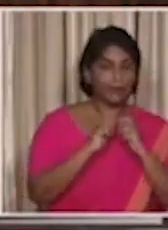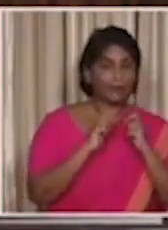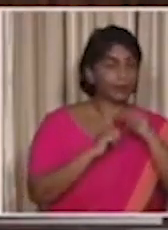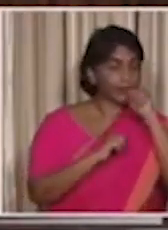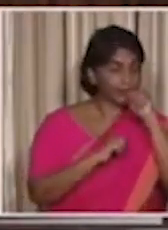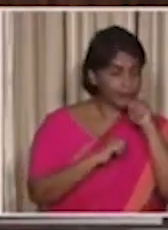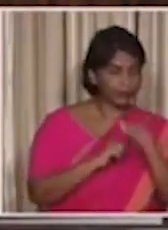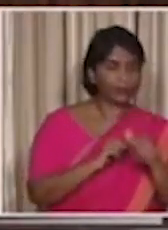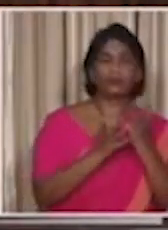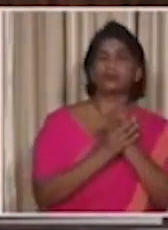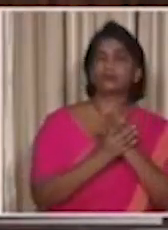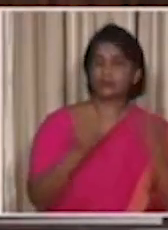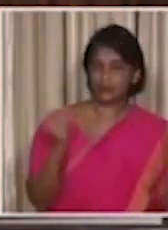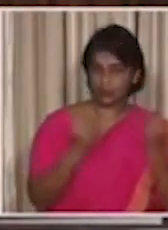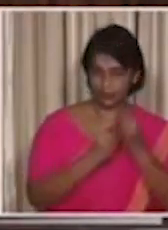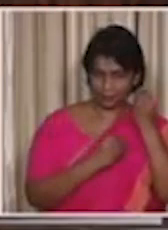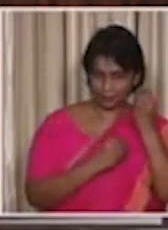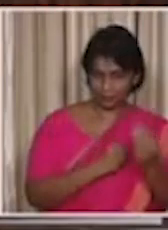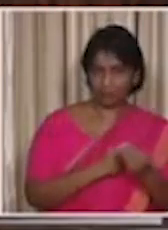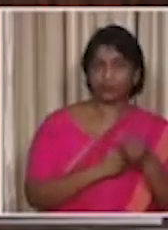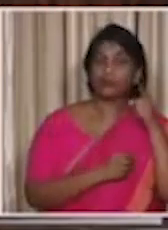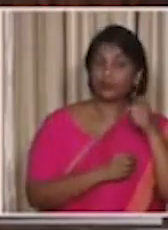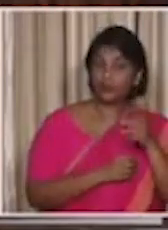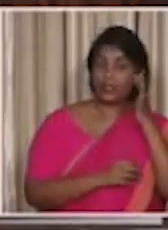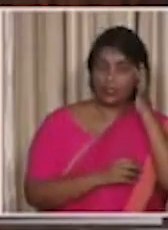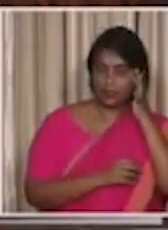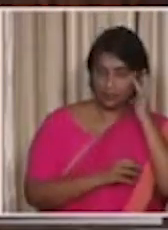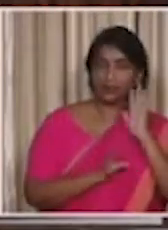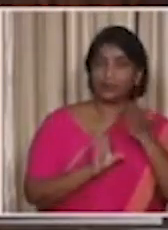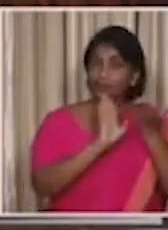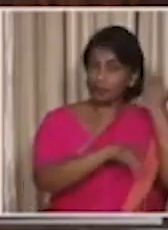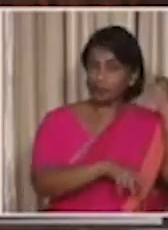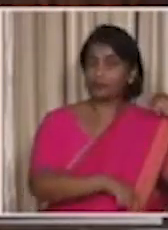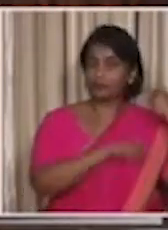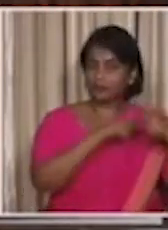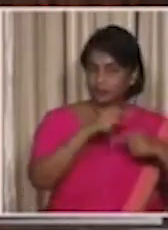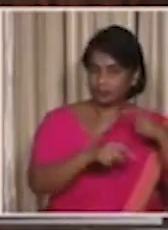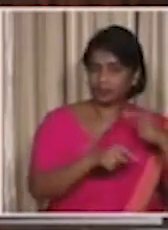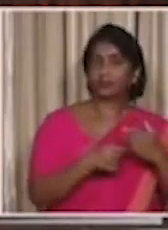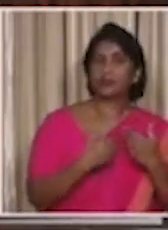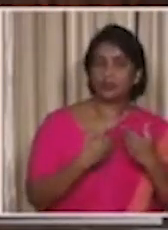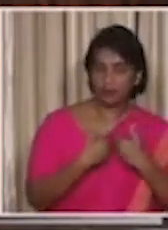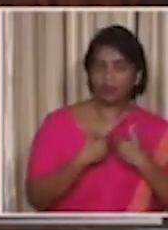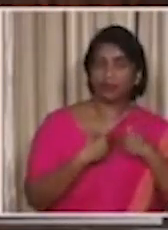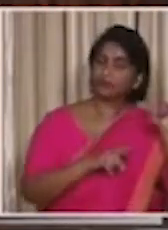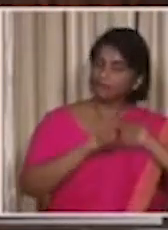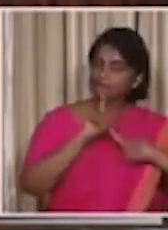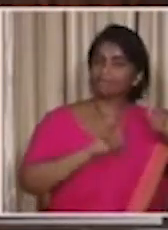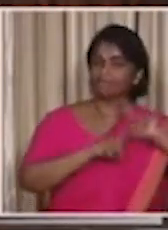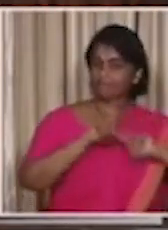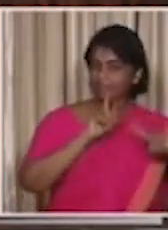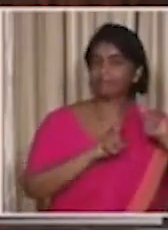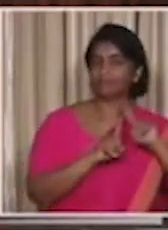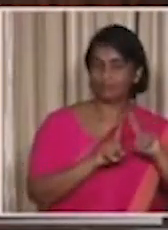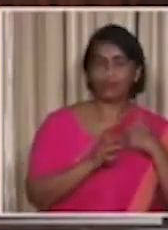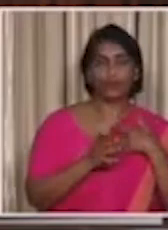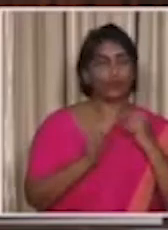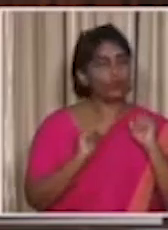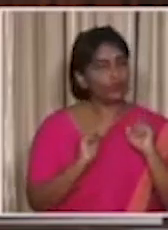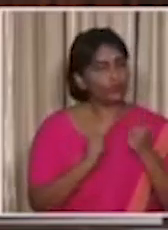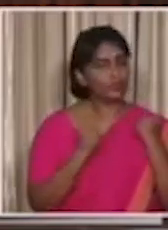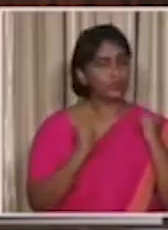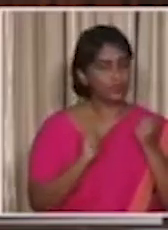ස්ථිරසර විසඳුමක් ලබා දීමයි. ඒ සිහිනය ගැන එදා සිට අද දක්වාම අප සාකච්ඡා කරනවා, උත්සාහ